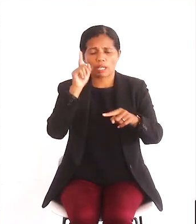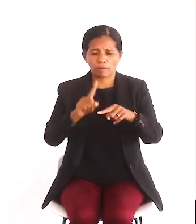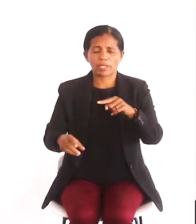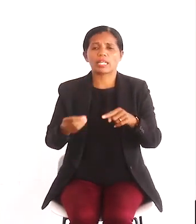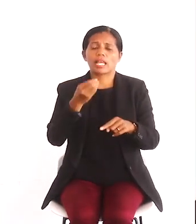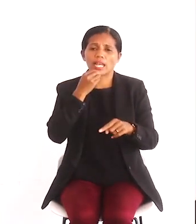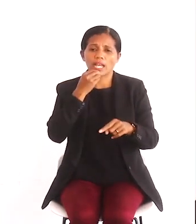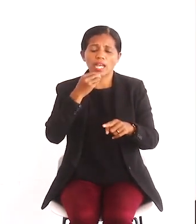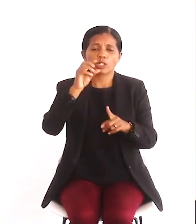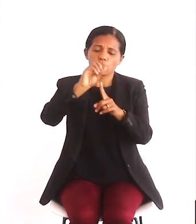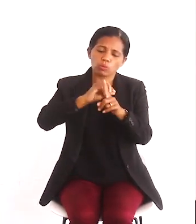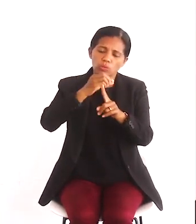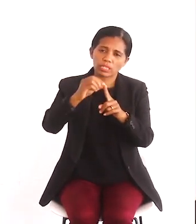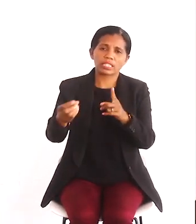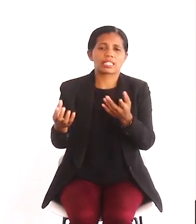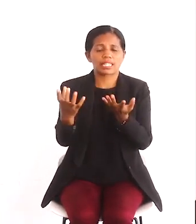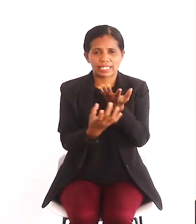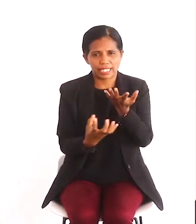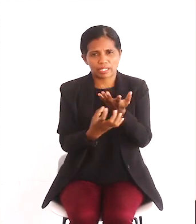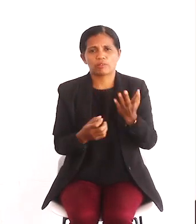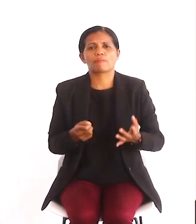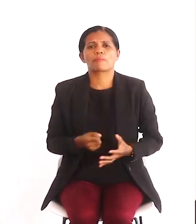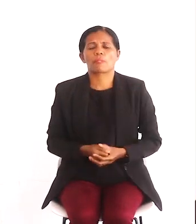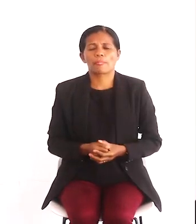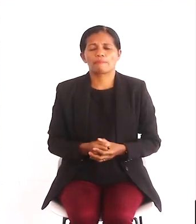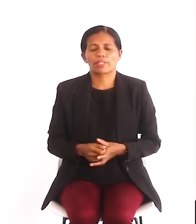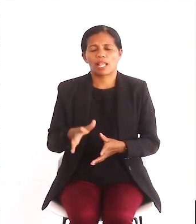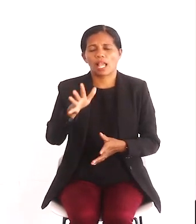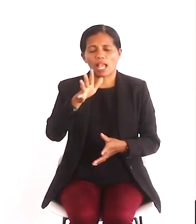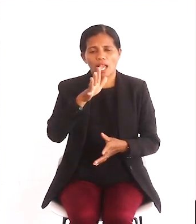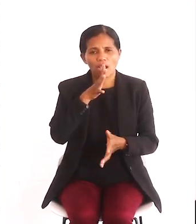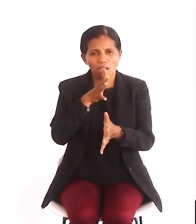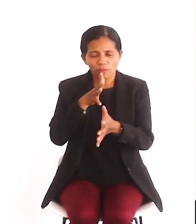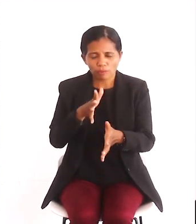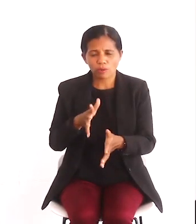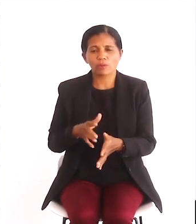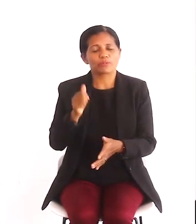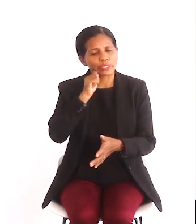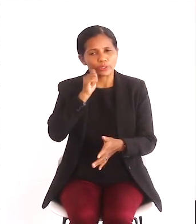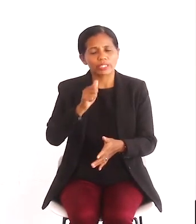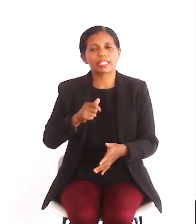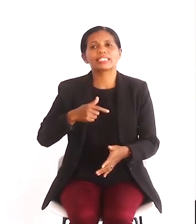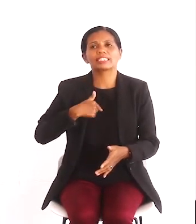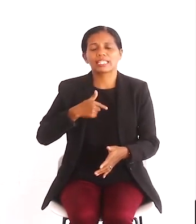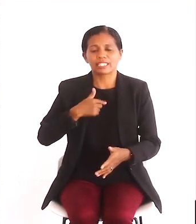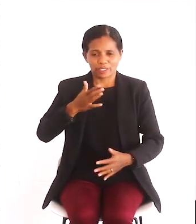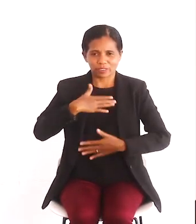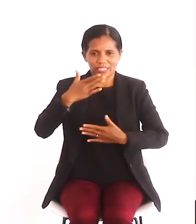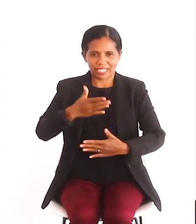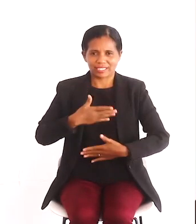nye sona. Bain hira sirne avo minga fila kotuk, Zulia hamnasa kontenti no hatudu oin komiku